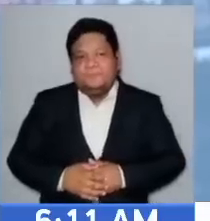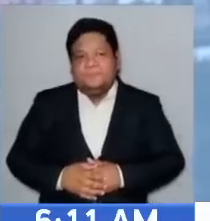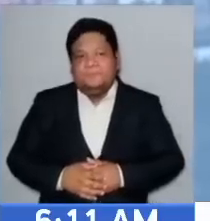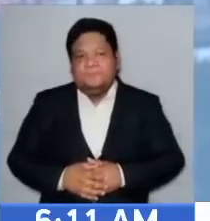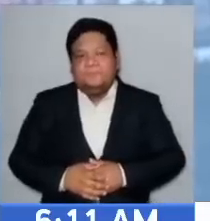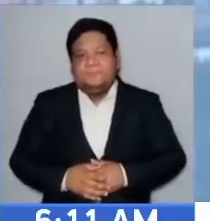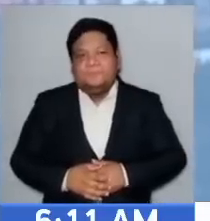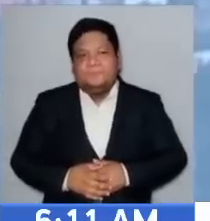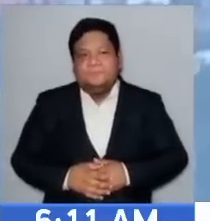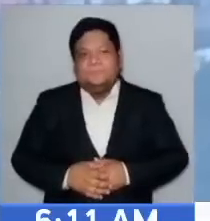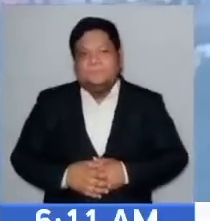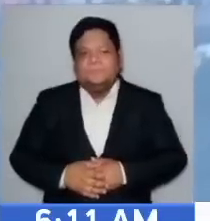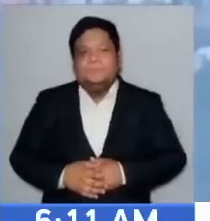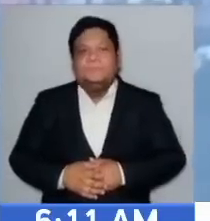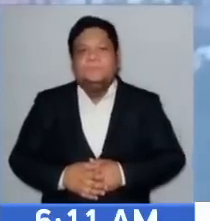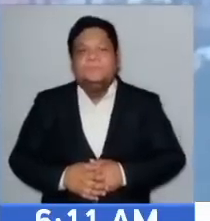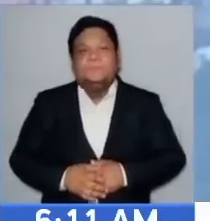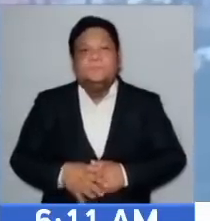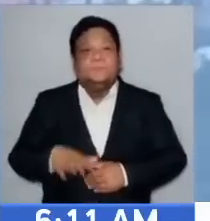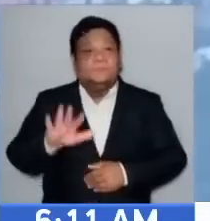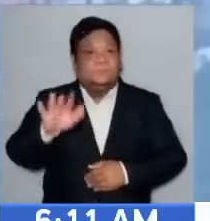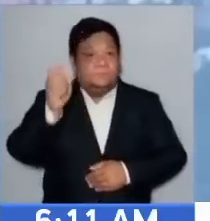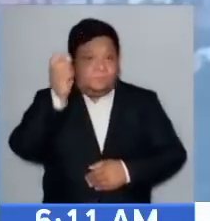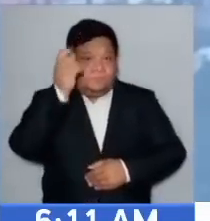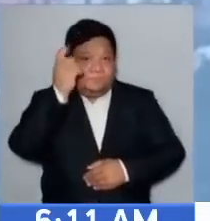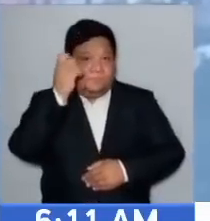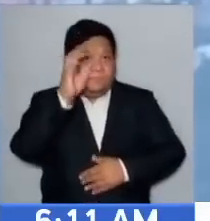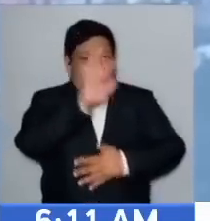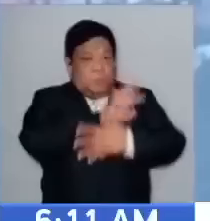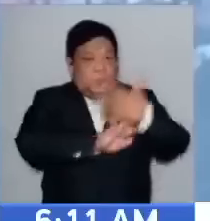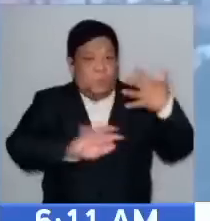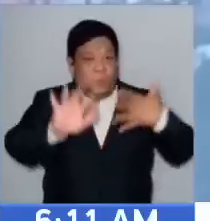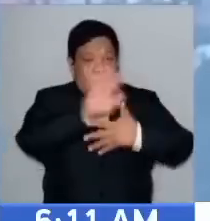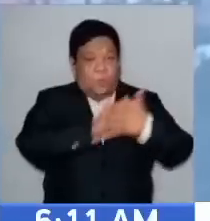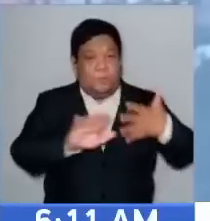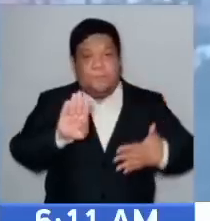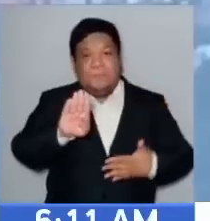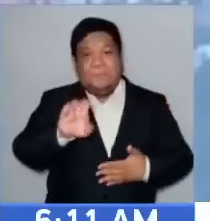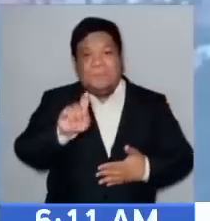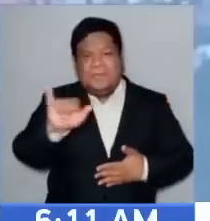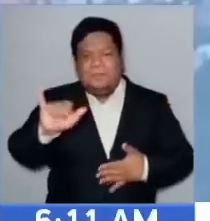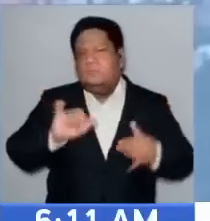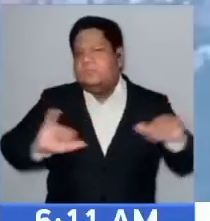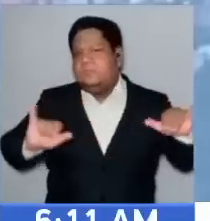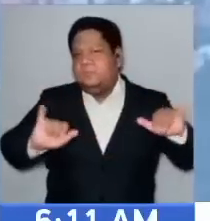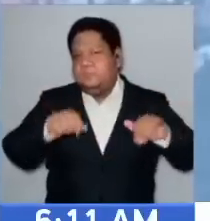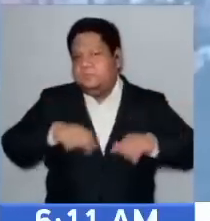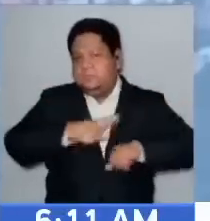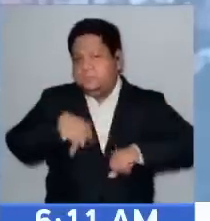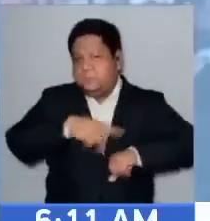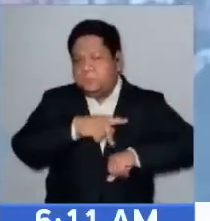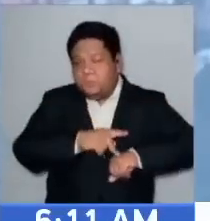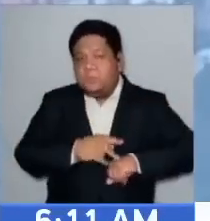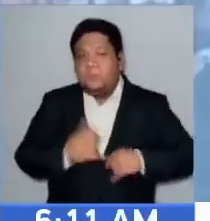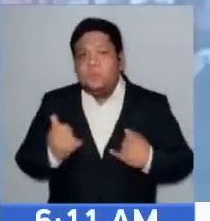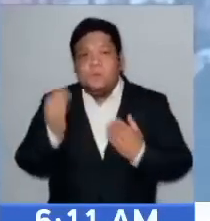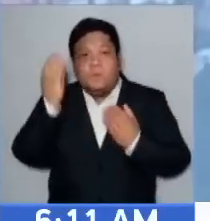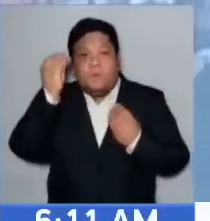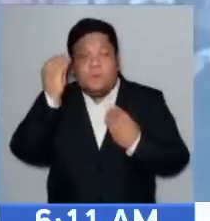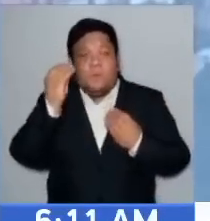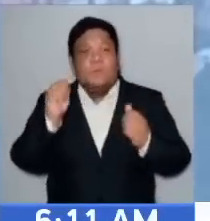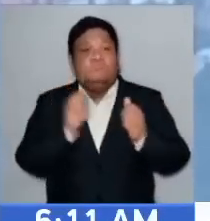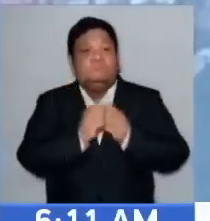Dasalo pa rin ang Philippine Area of Responsibility ang Typhoon Betty. At para sa update, makakausap natin ang Assistant Weather Services Chief ng PAGASA na si